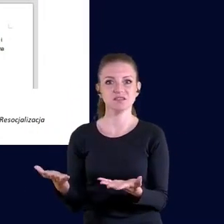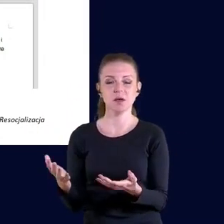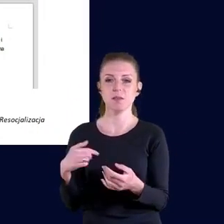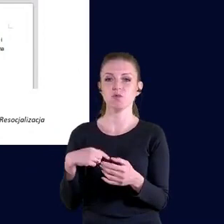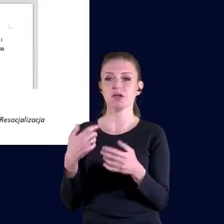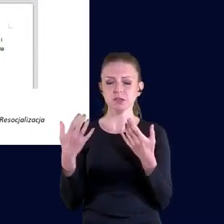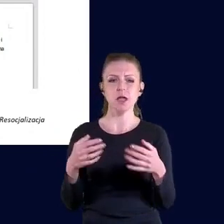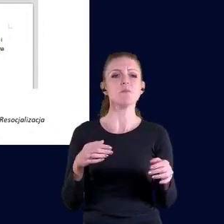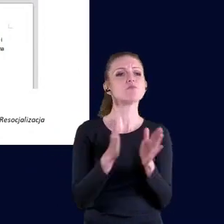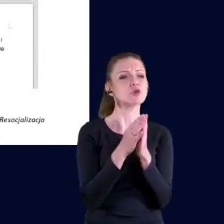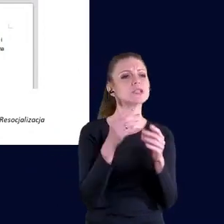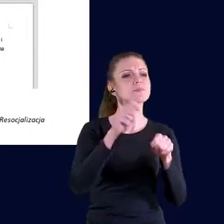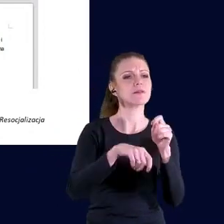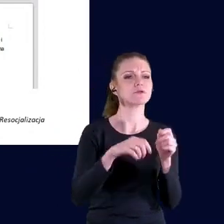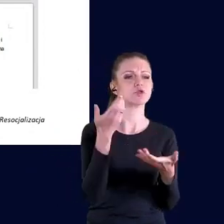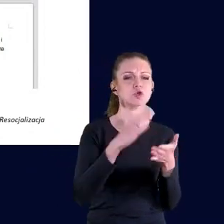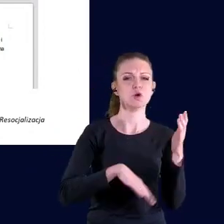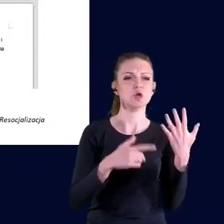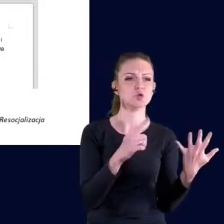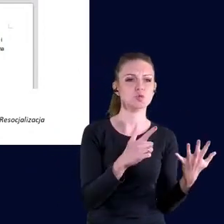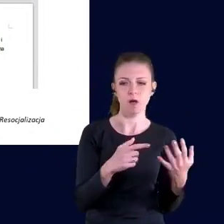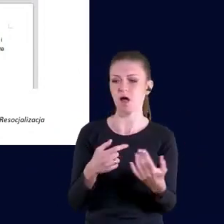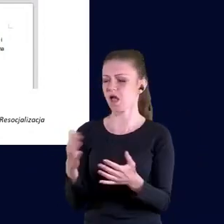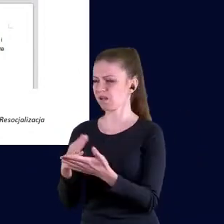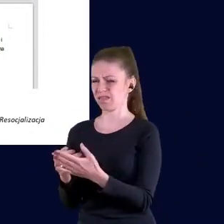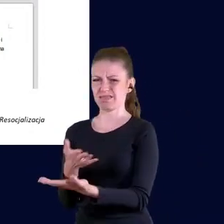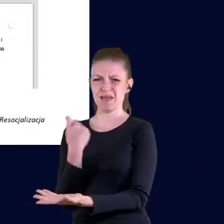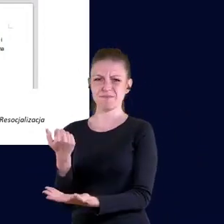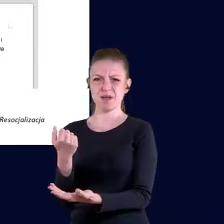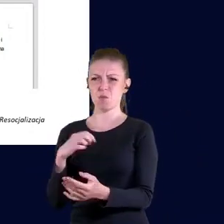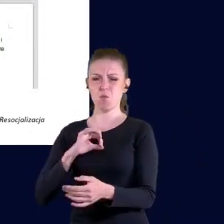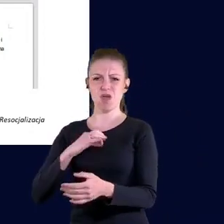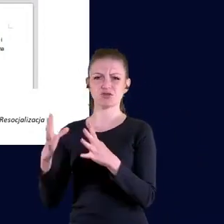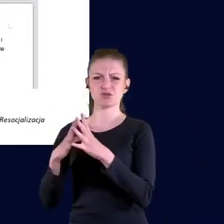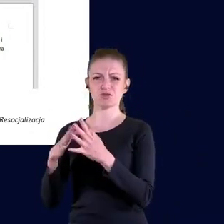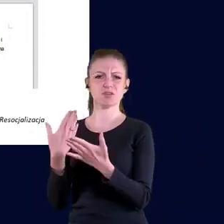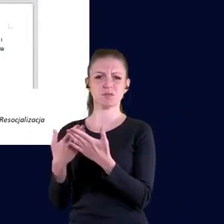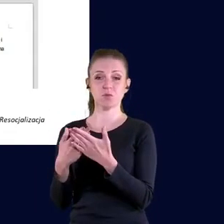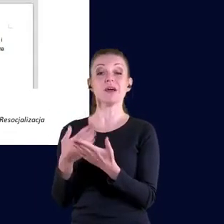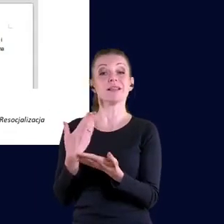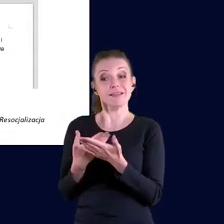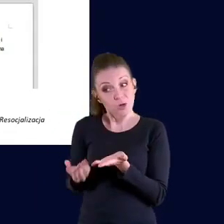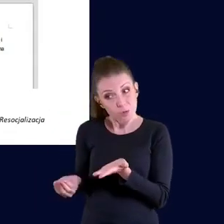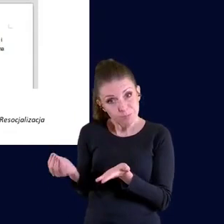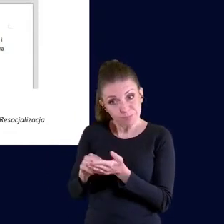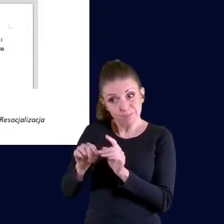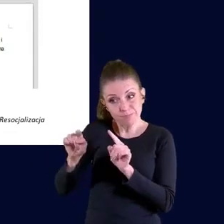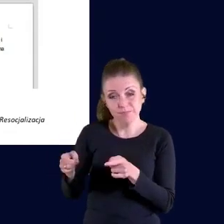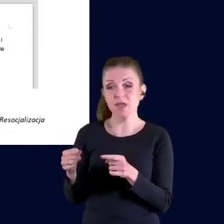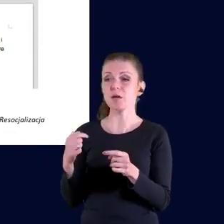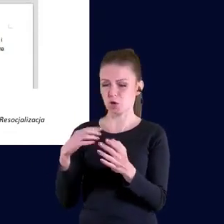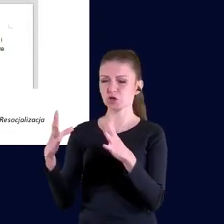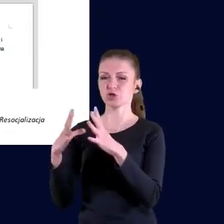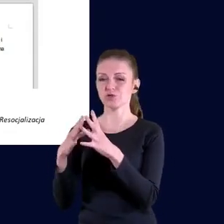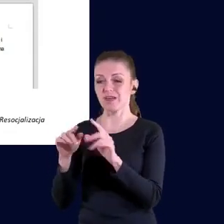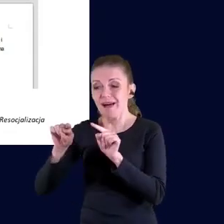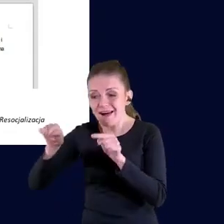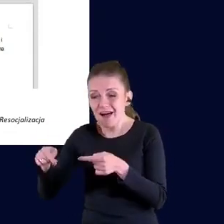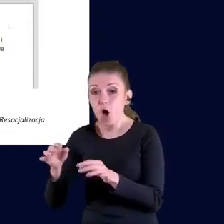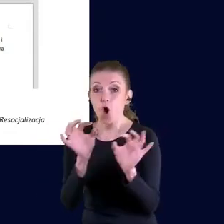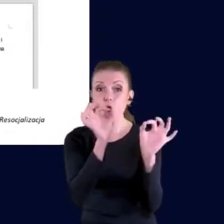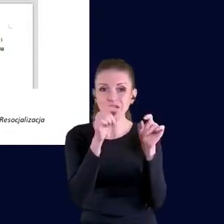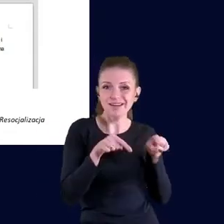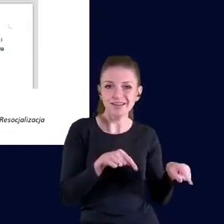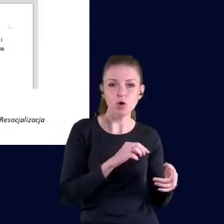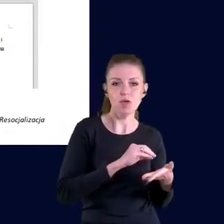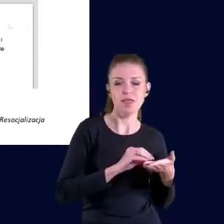należałoby zapewnić May I to też nie jest uwzględniony w standardzie wódz nagie z tego co widziałam to dopiero w